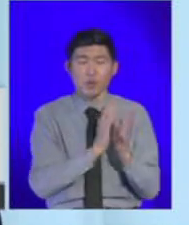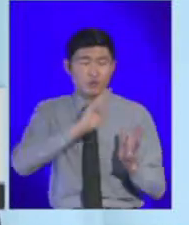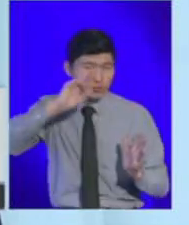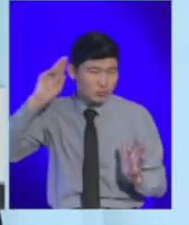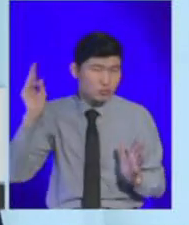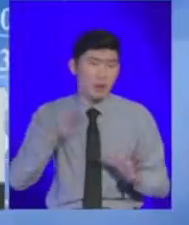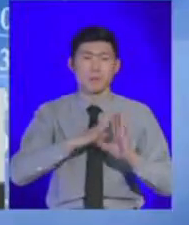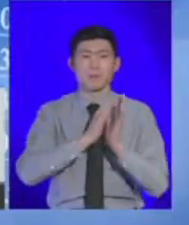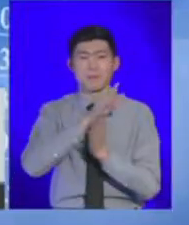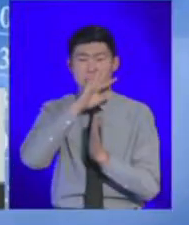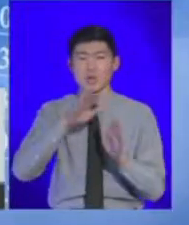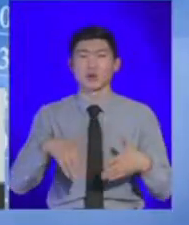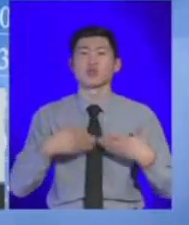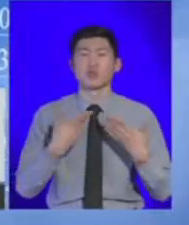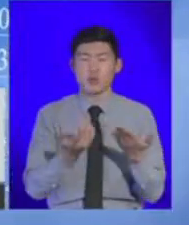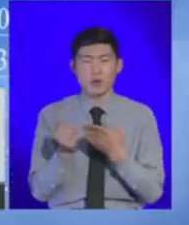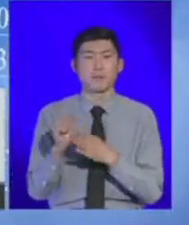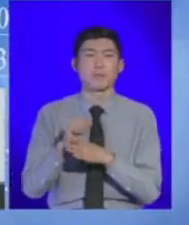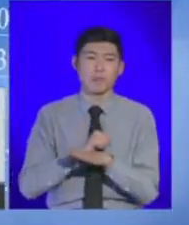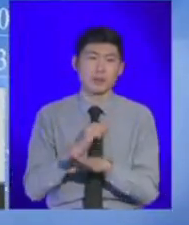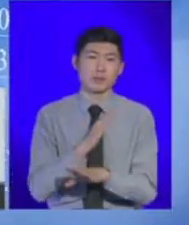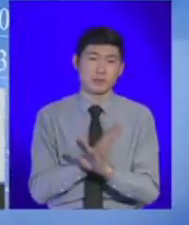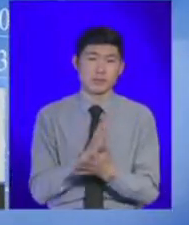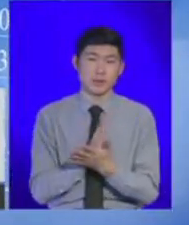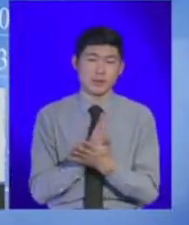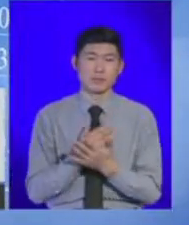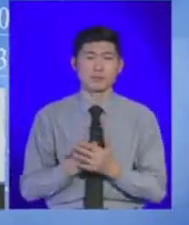тавьж тавьхад би бэлэн байна.